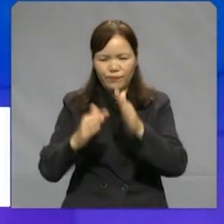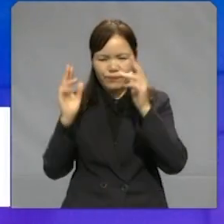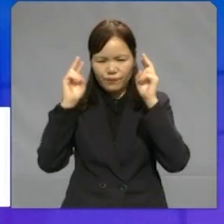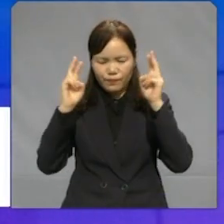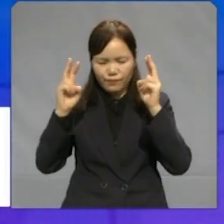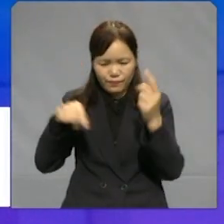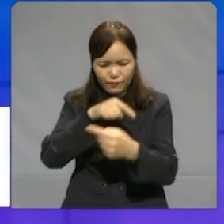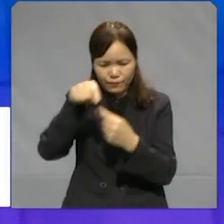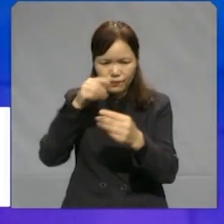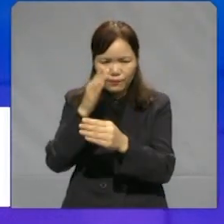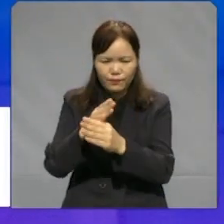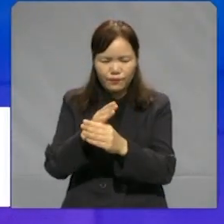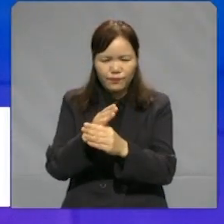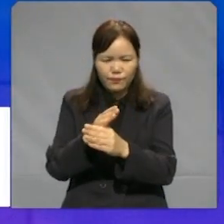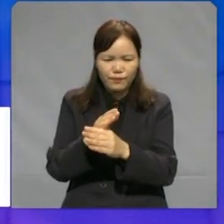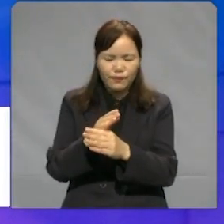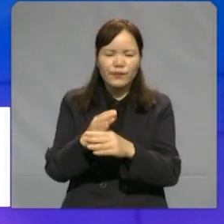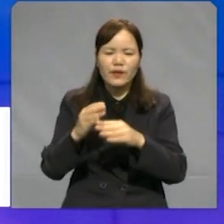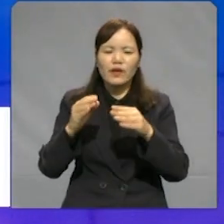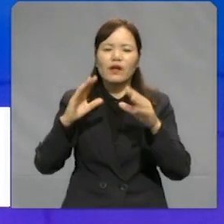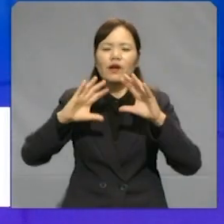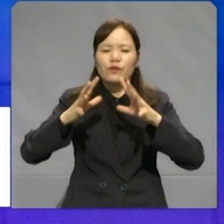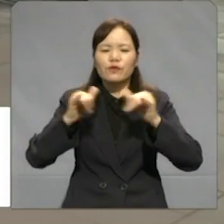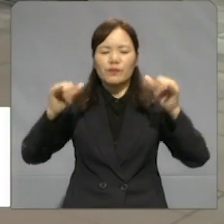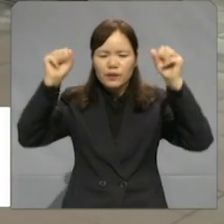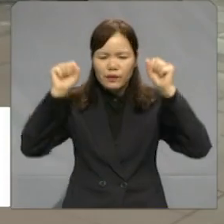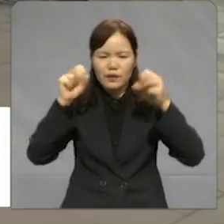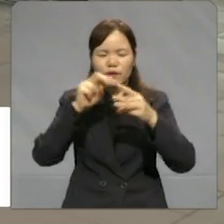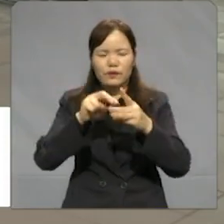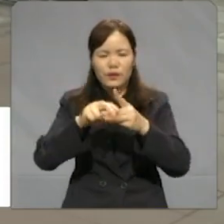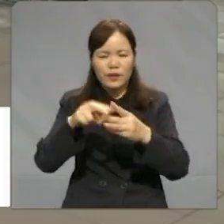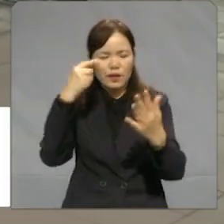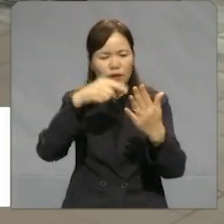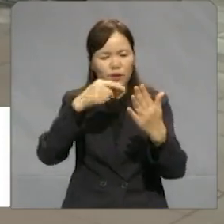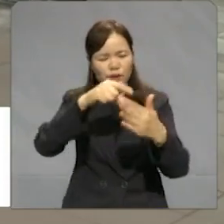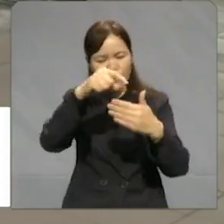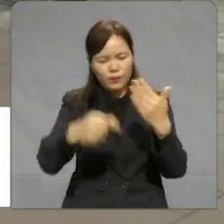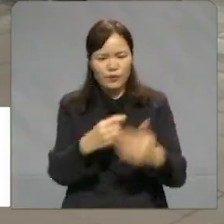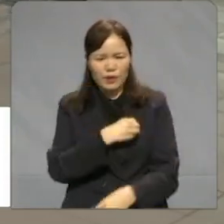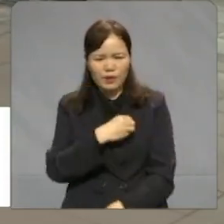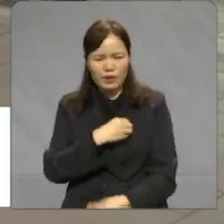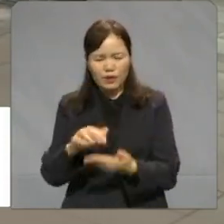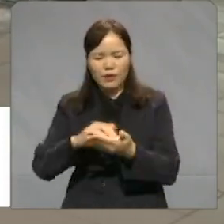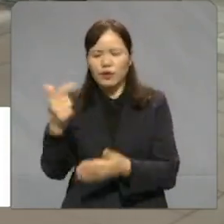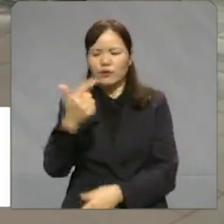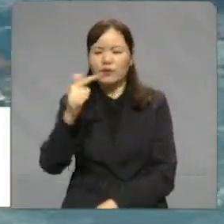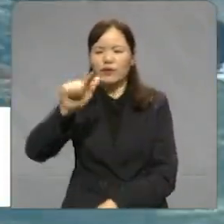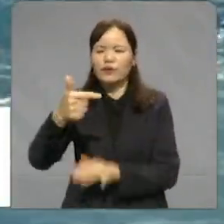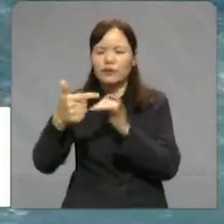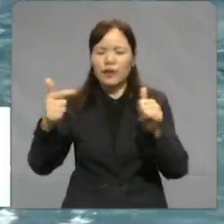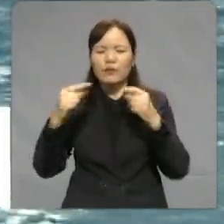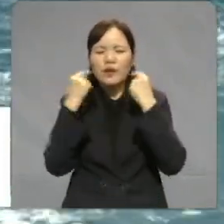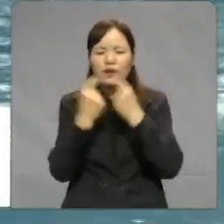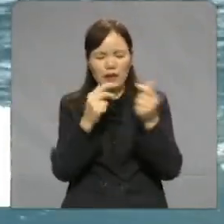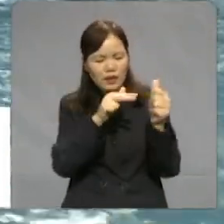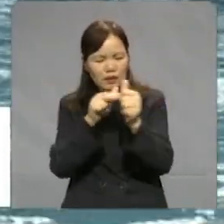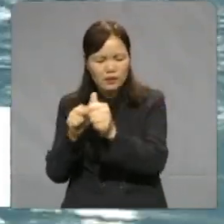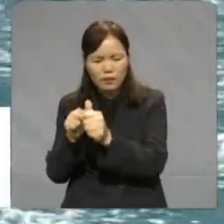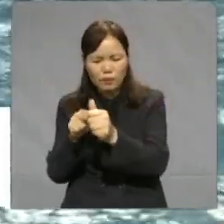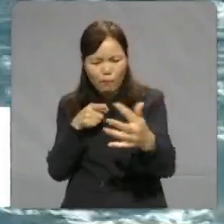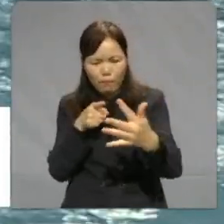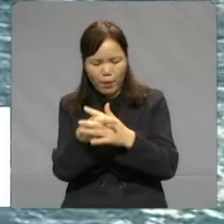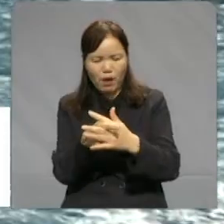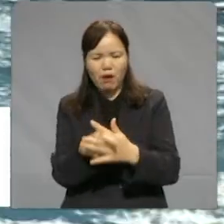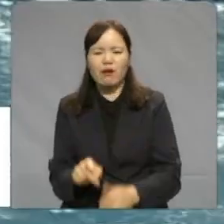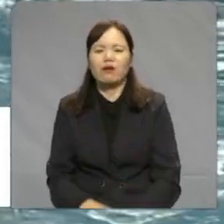하남도시공사에서 운영하는 하남종합운동장 국민체육센터 강습 프로그램 회원 6,600여 명의 개인정보가